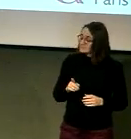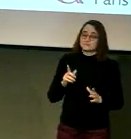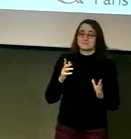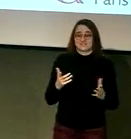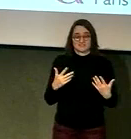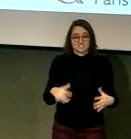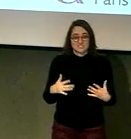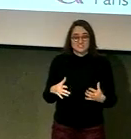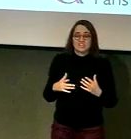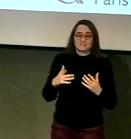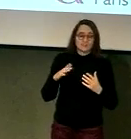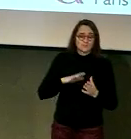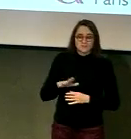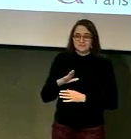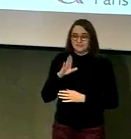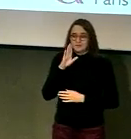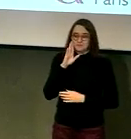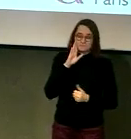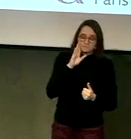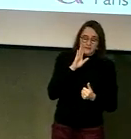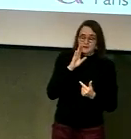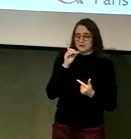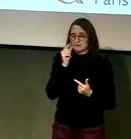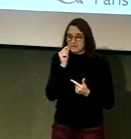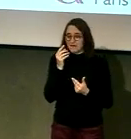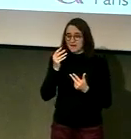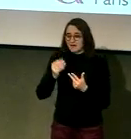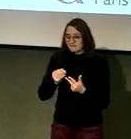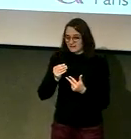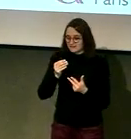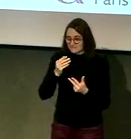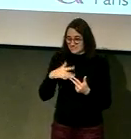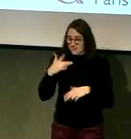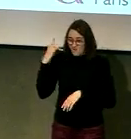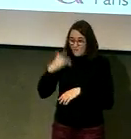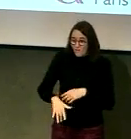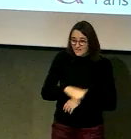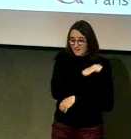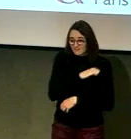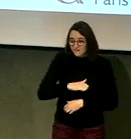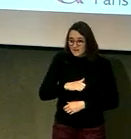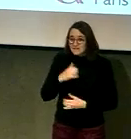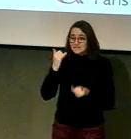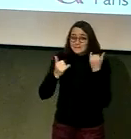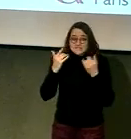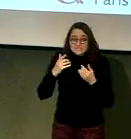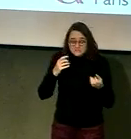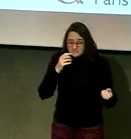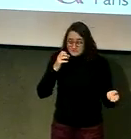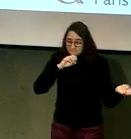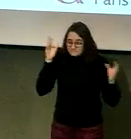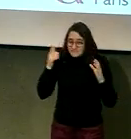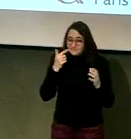ce schéma classique mère, père, enfant. Imagine si on parle d'étrangers, si on